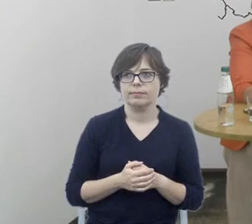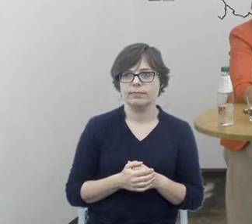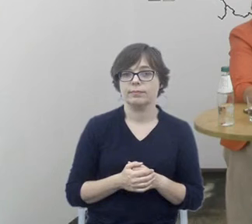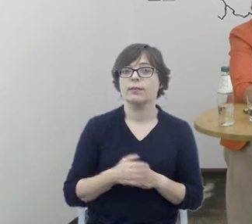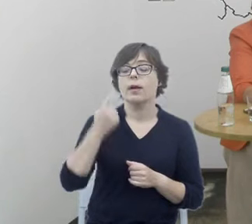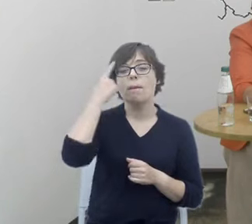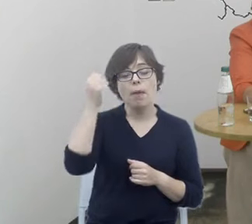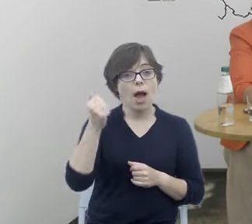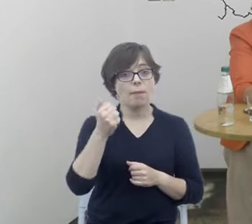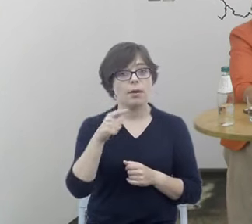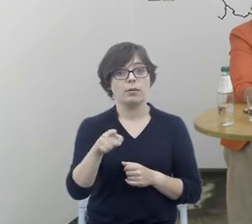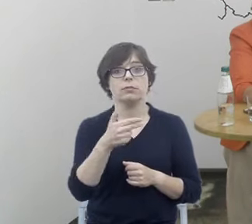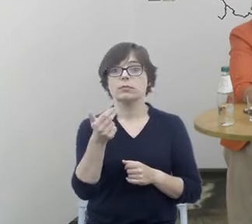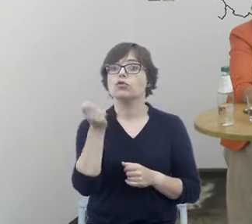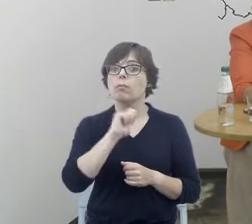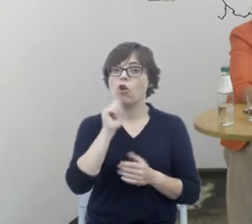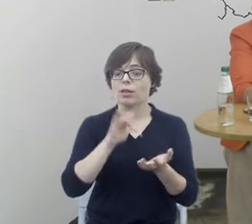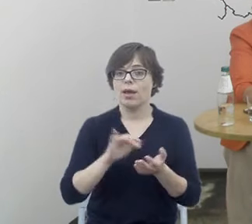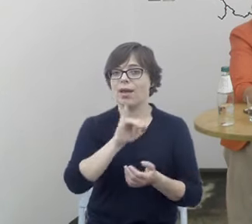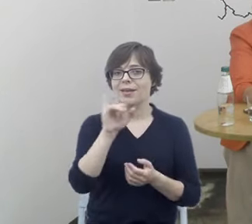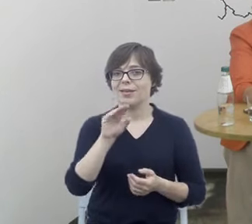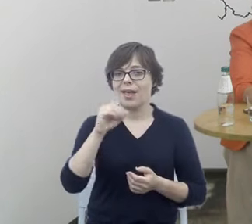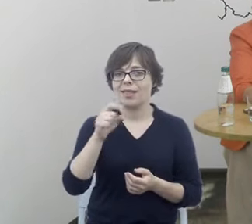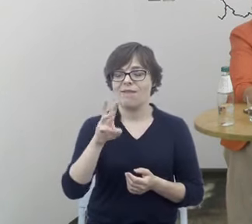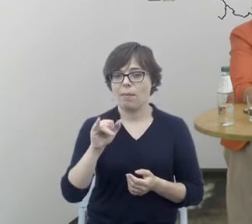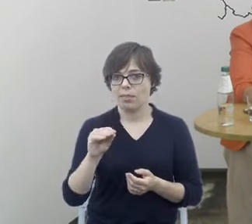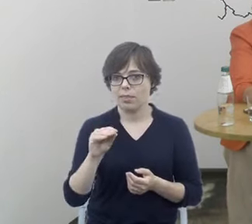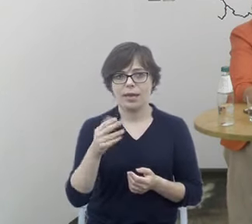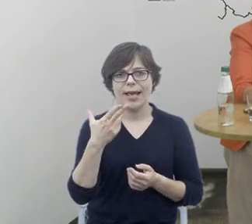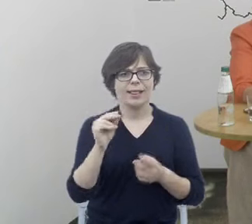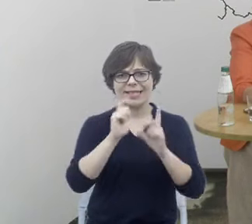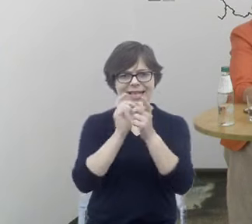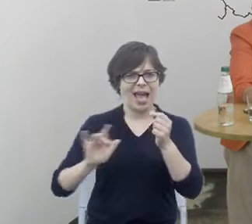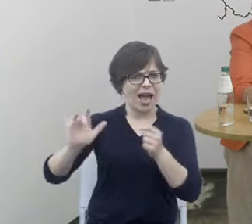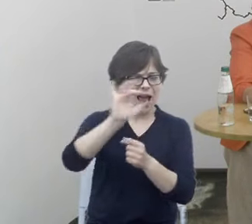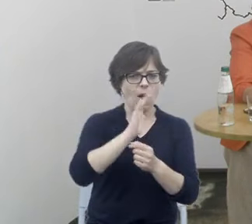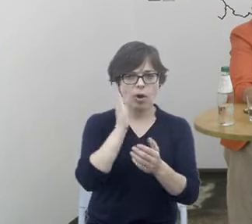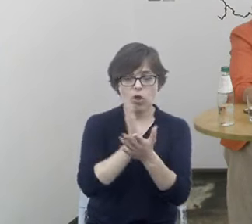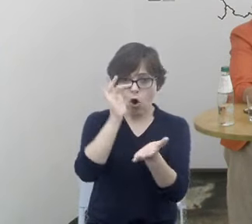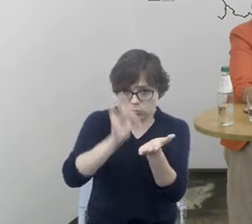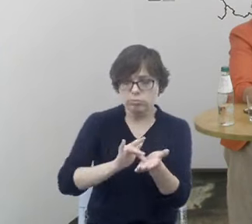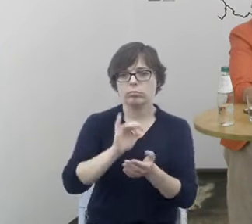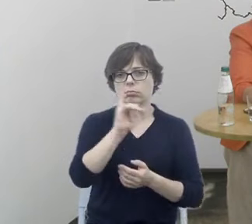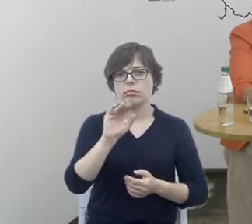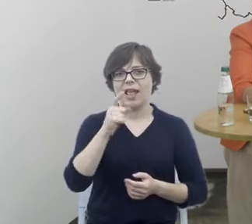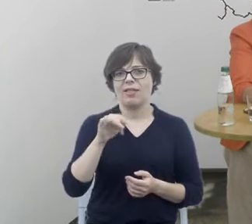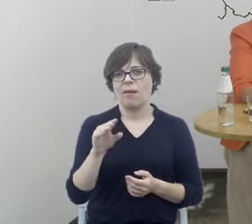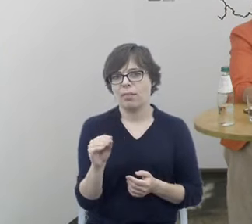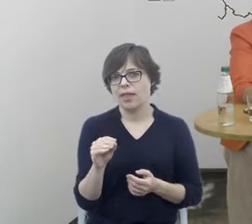dotyczącej zbrodni dokładnie w Jedwabnym, nie w tym kompleksie zbrodni na całym terenie, no